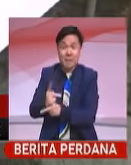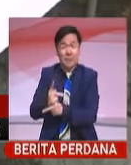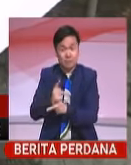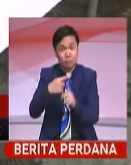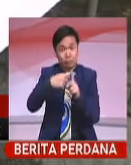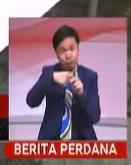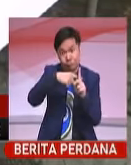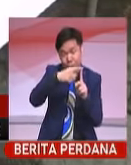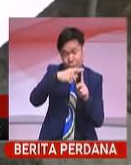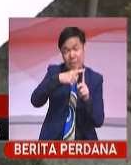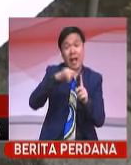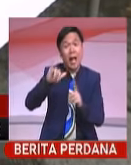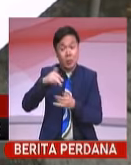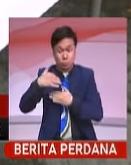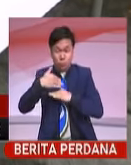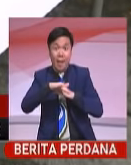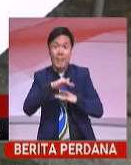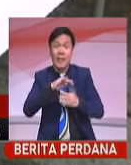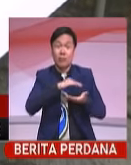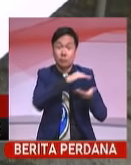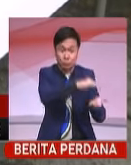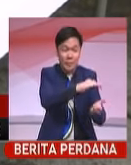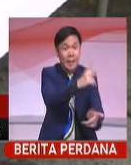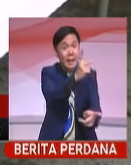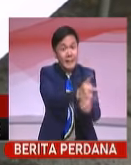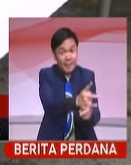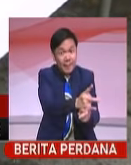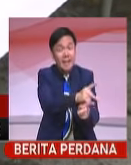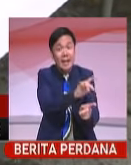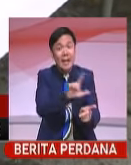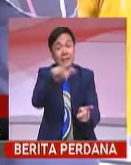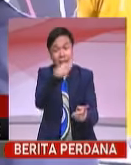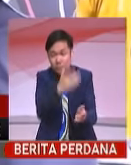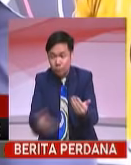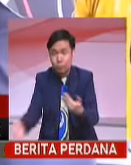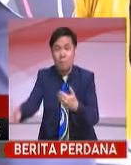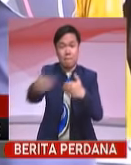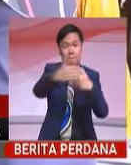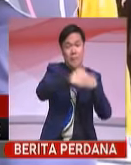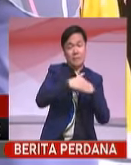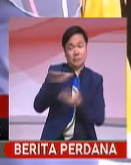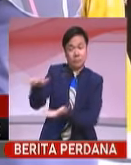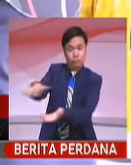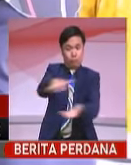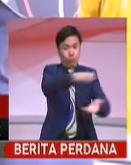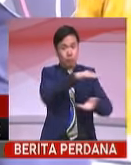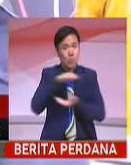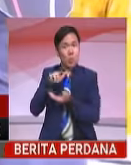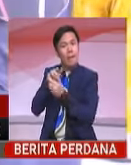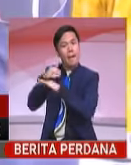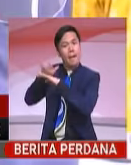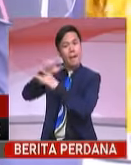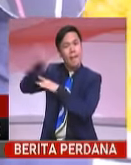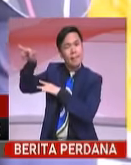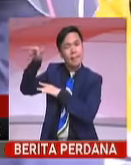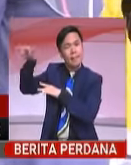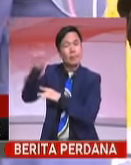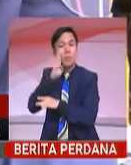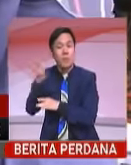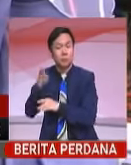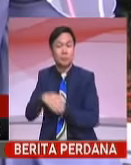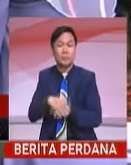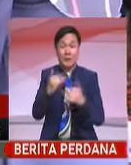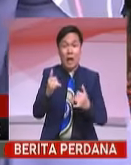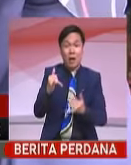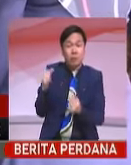vaksin dipindahkan ke tempat penyimpanan dan pemulangan thermal shipper kepada pembekal. Setakat ini, 13 unit Ultra Low